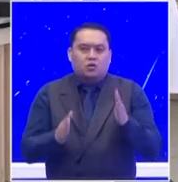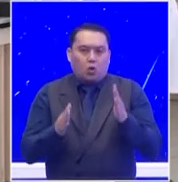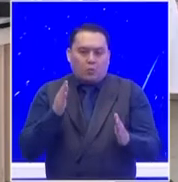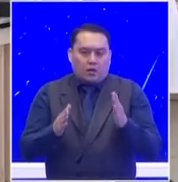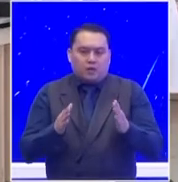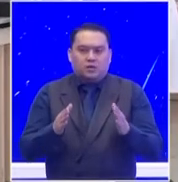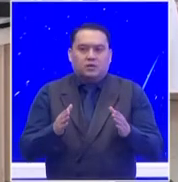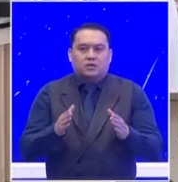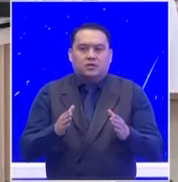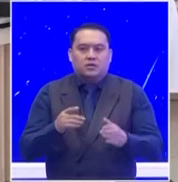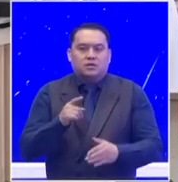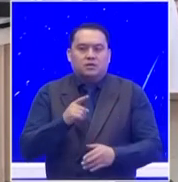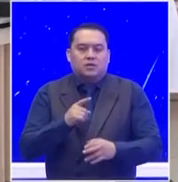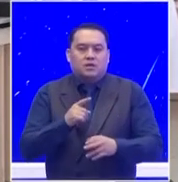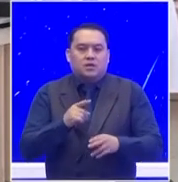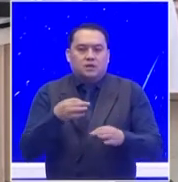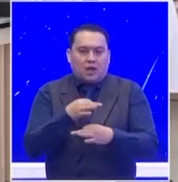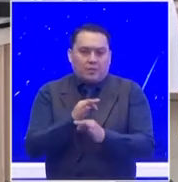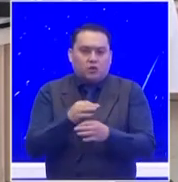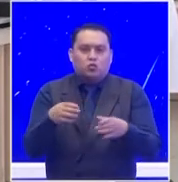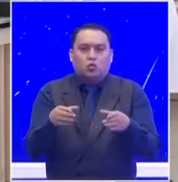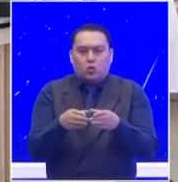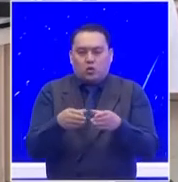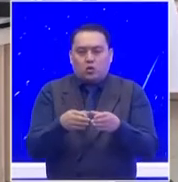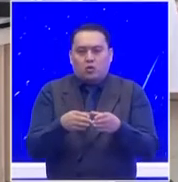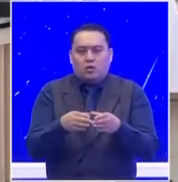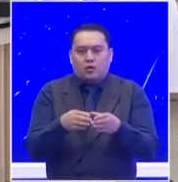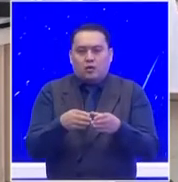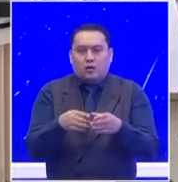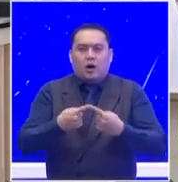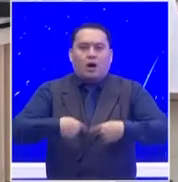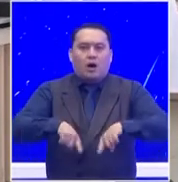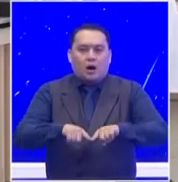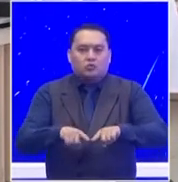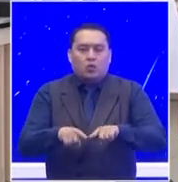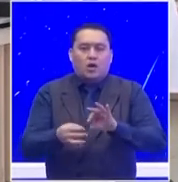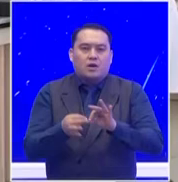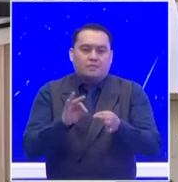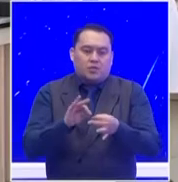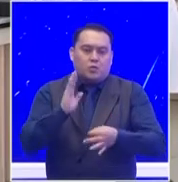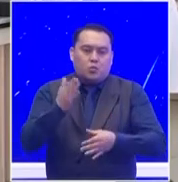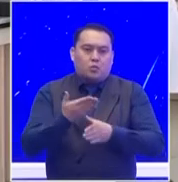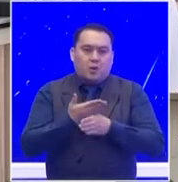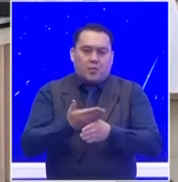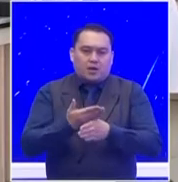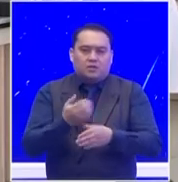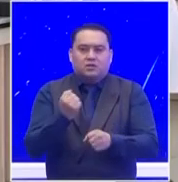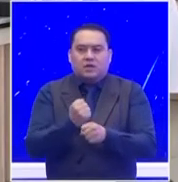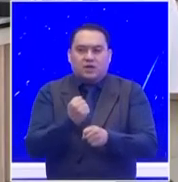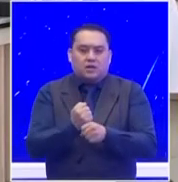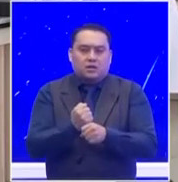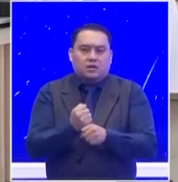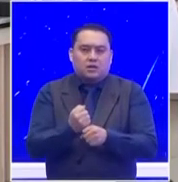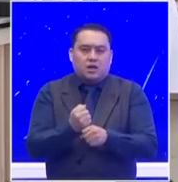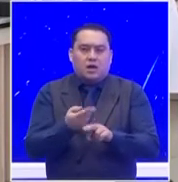это волонтеры именно нашей лаборатории. Они помогают нам организовать эту олимпиаду, помогают нам сделать